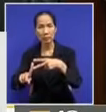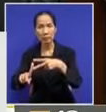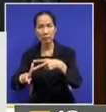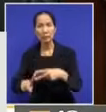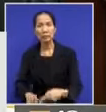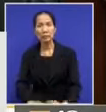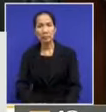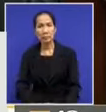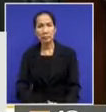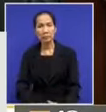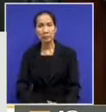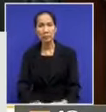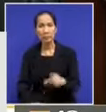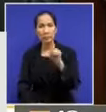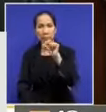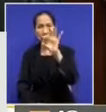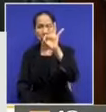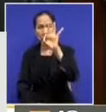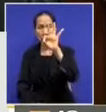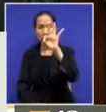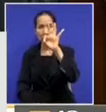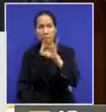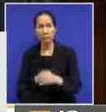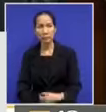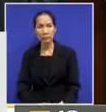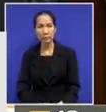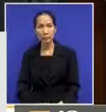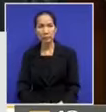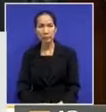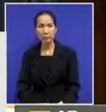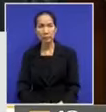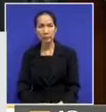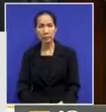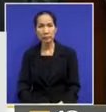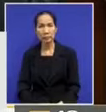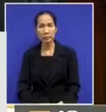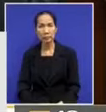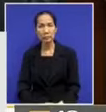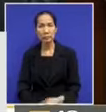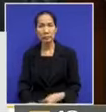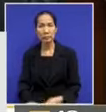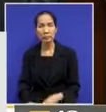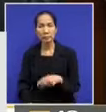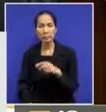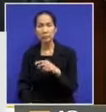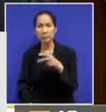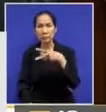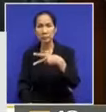รุ่งเรืองกิจครับ 29นายกิติธรโลสุนทร